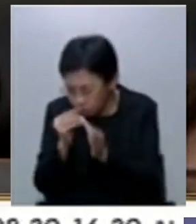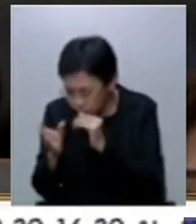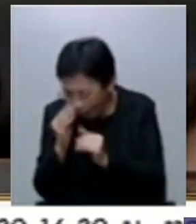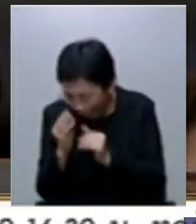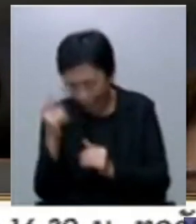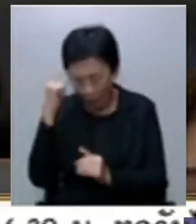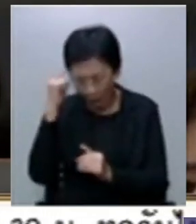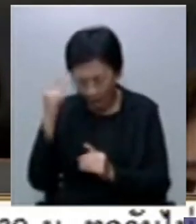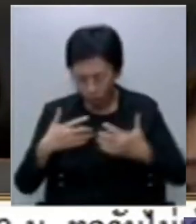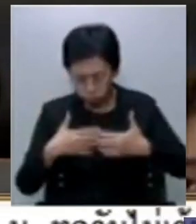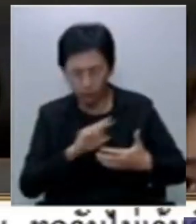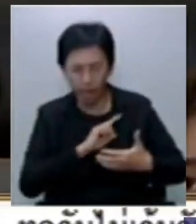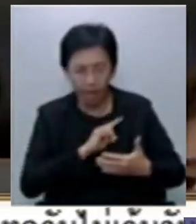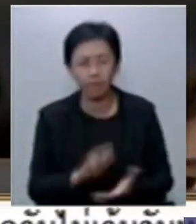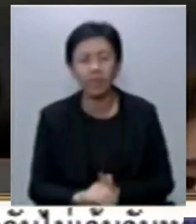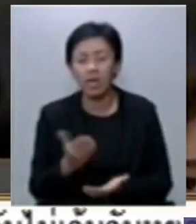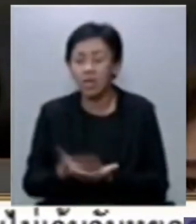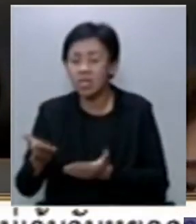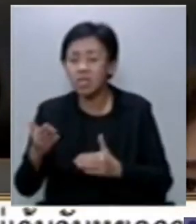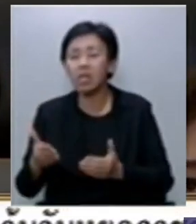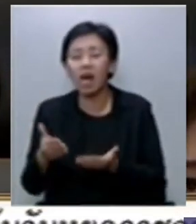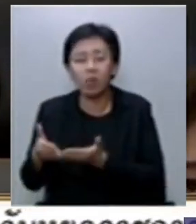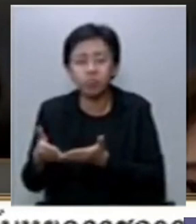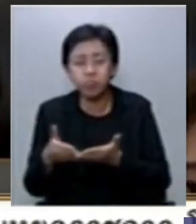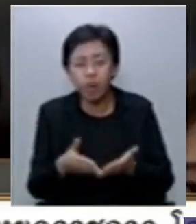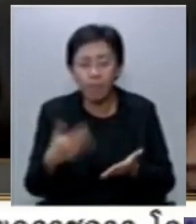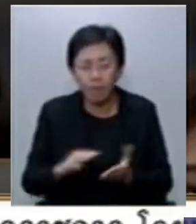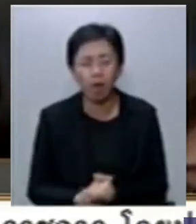ที่จะซื้อไปแล้วเนี่ยได้สินค้ามาแต่